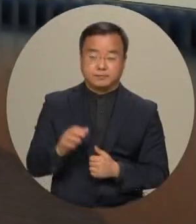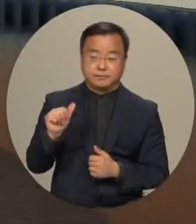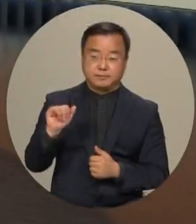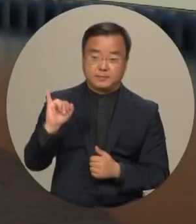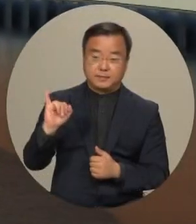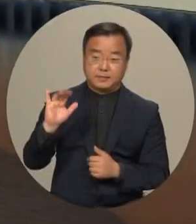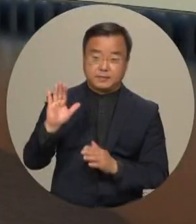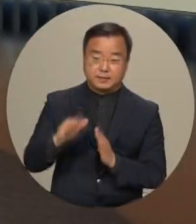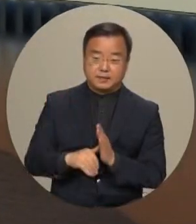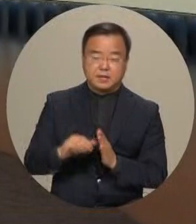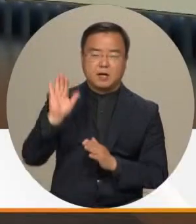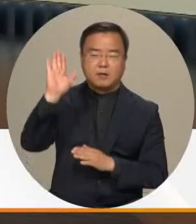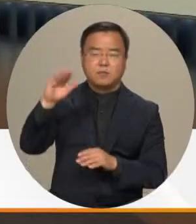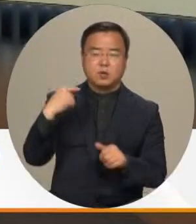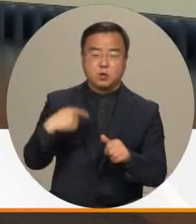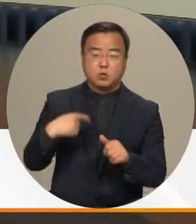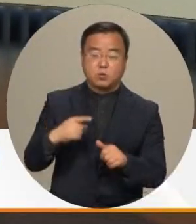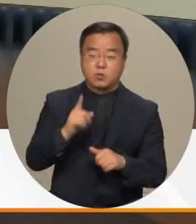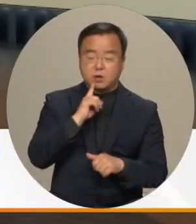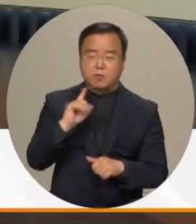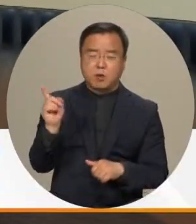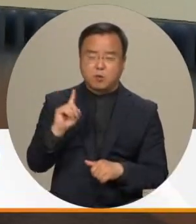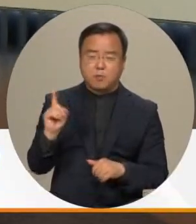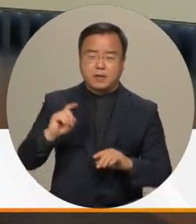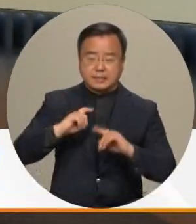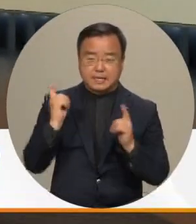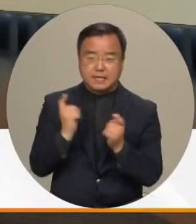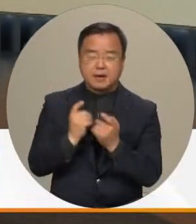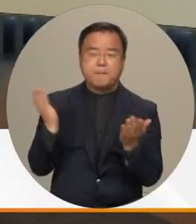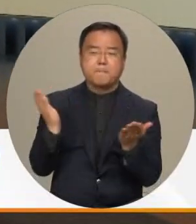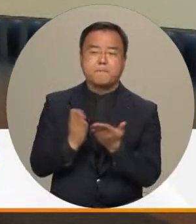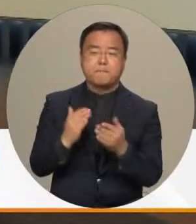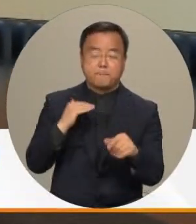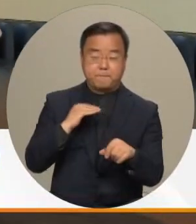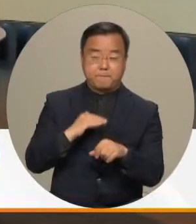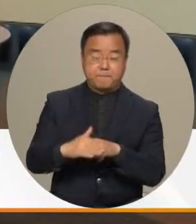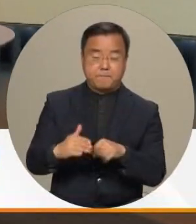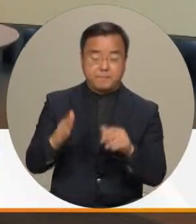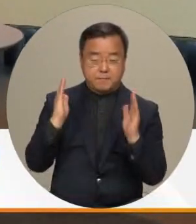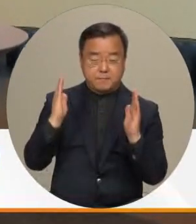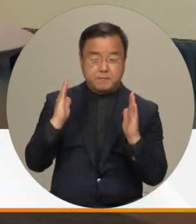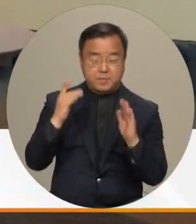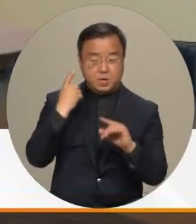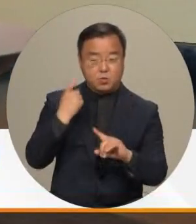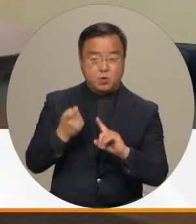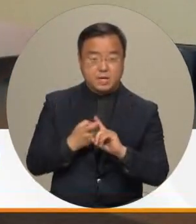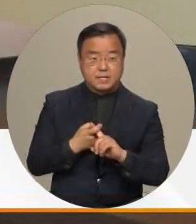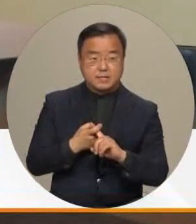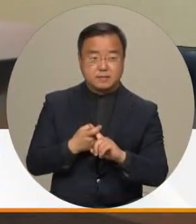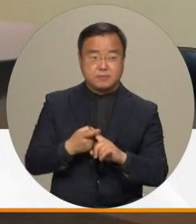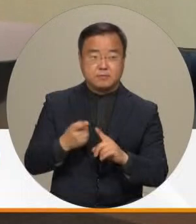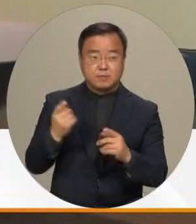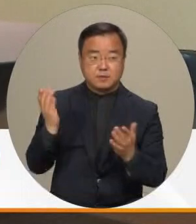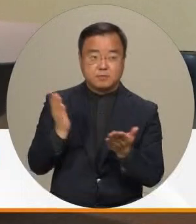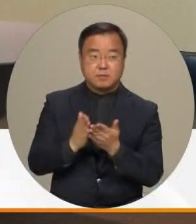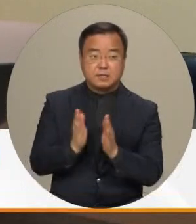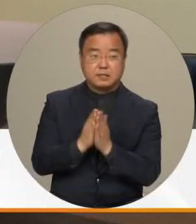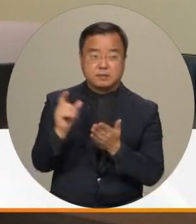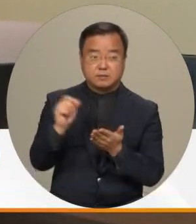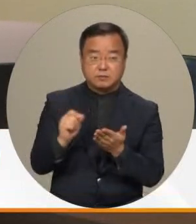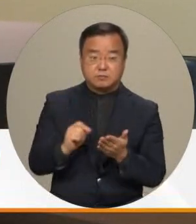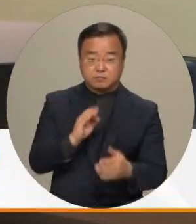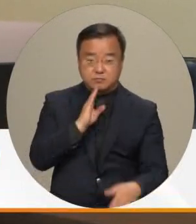인공지능시대의 미래의 교육이라고 하는 아무래도 개별 맞춤형 수업이 화두입니다 여기에 대한 책을 쓰셨다고요네